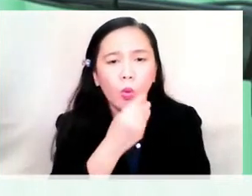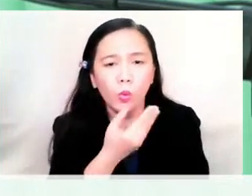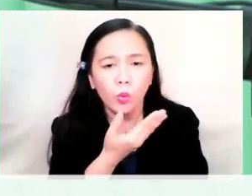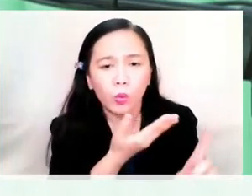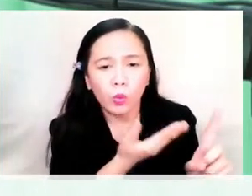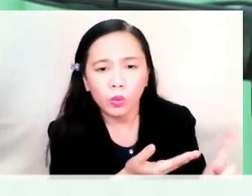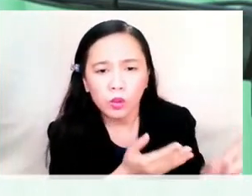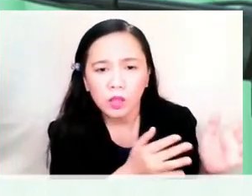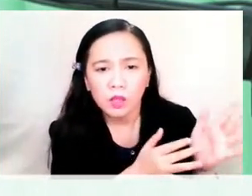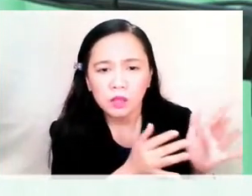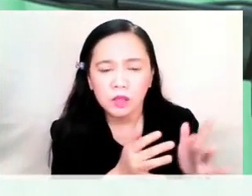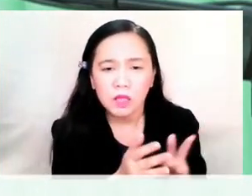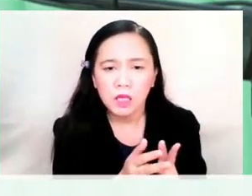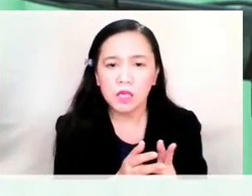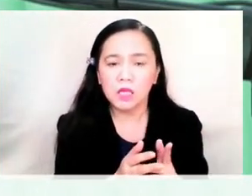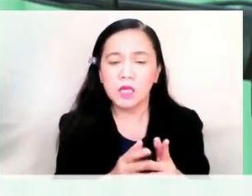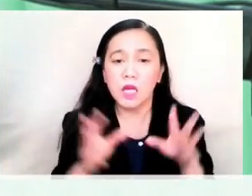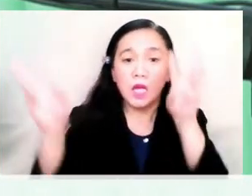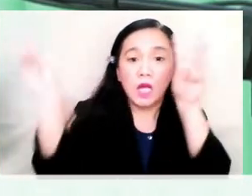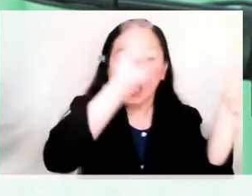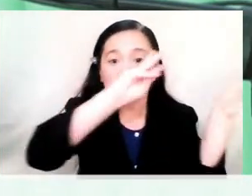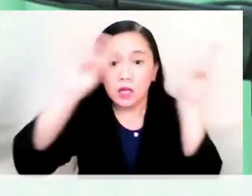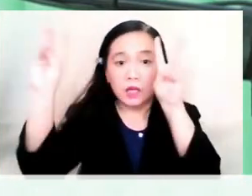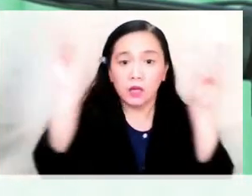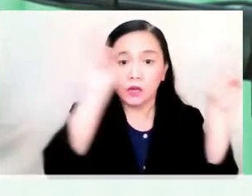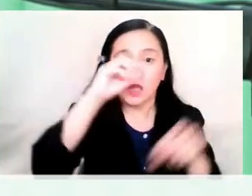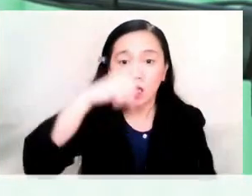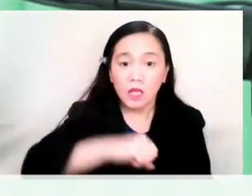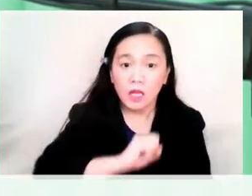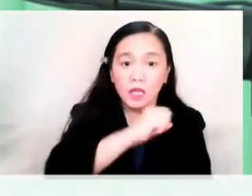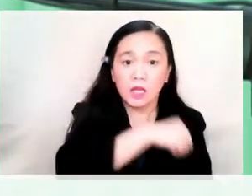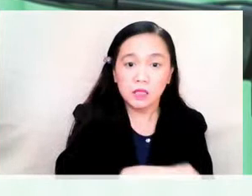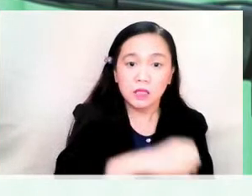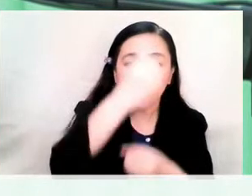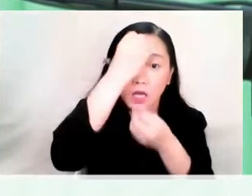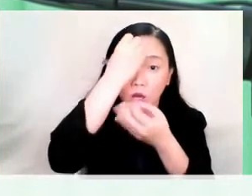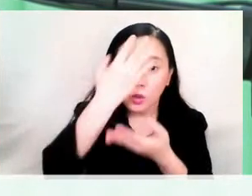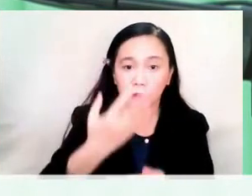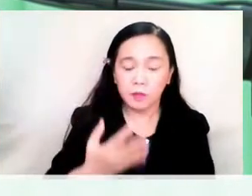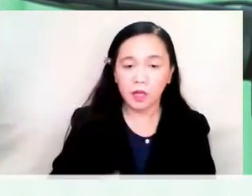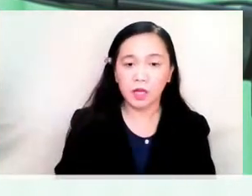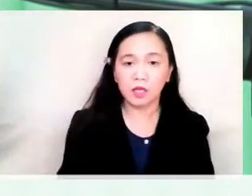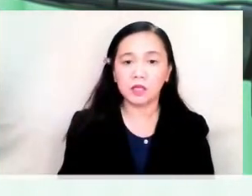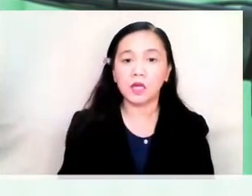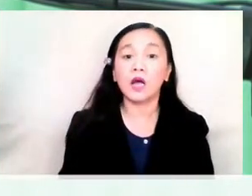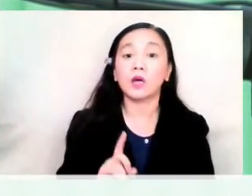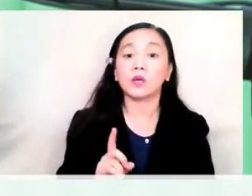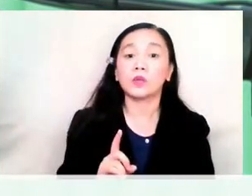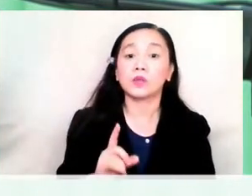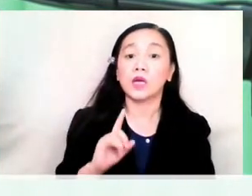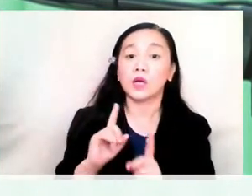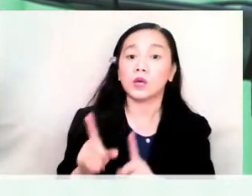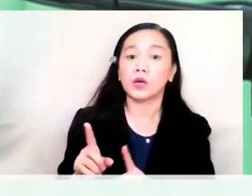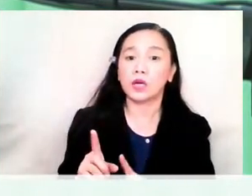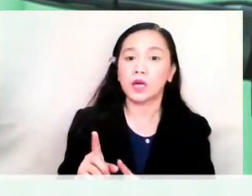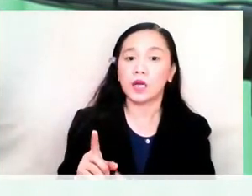whom even wind and sea obey?" Ang sagot ay, "Siya ay